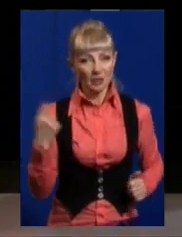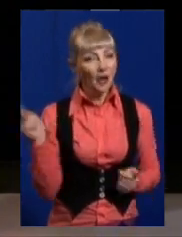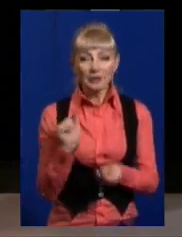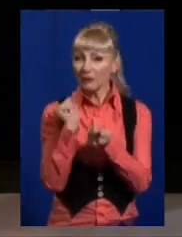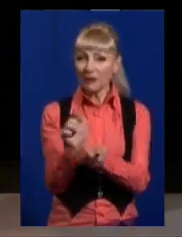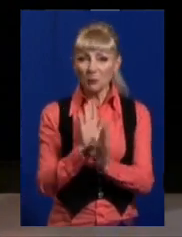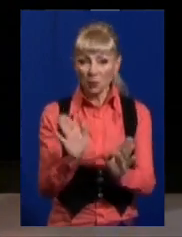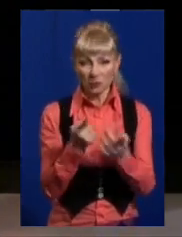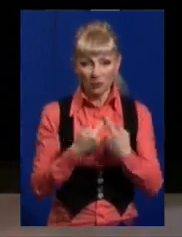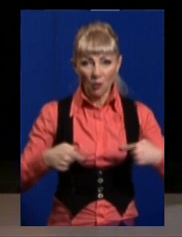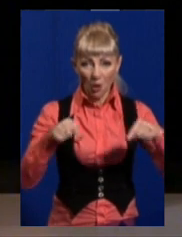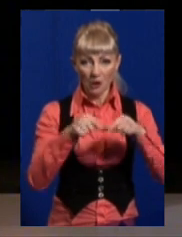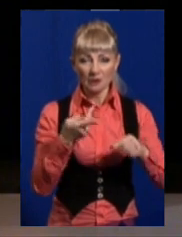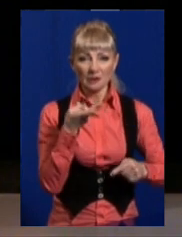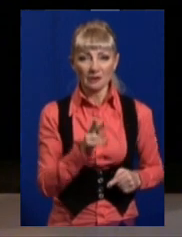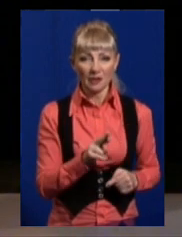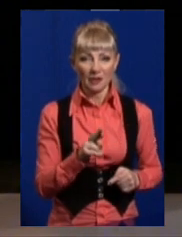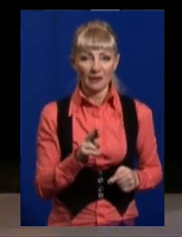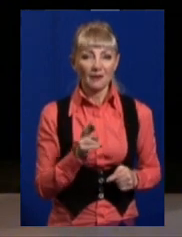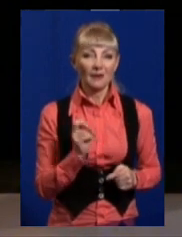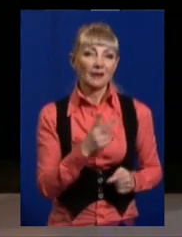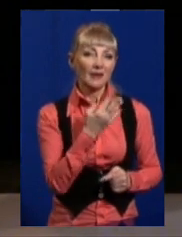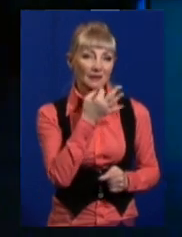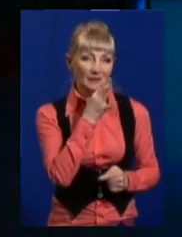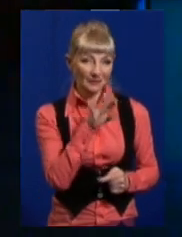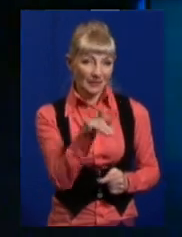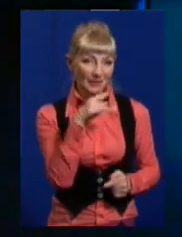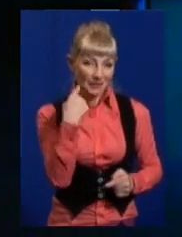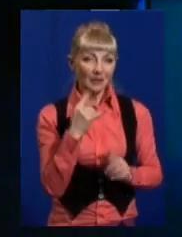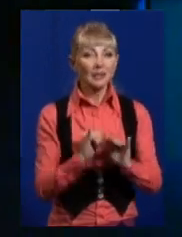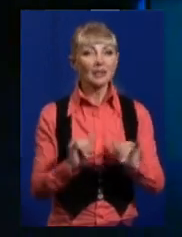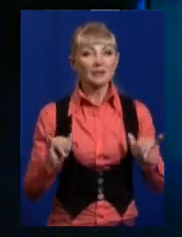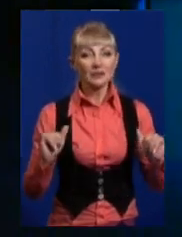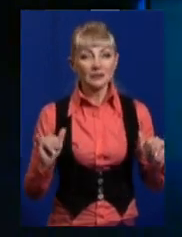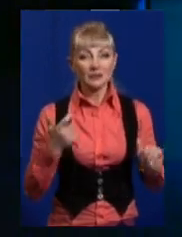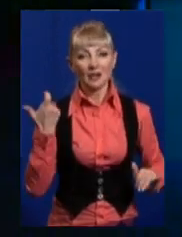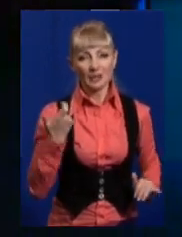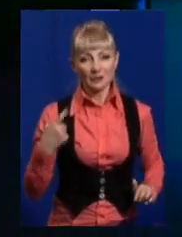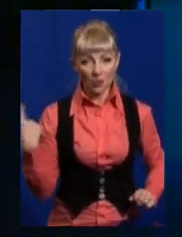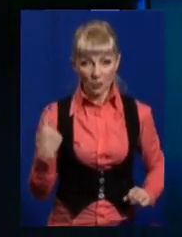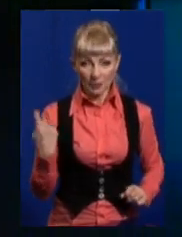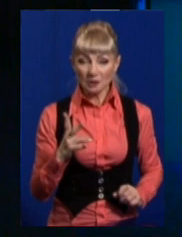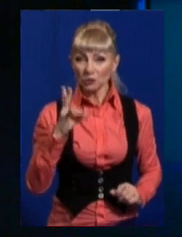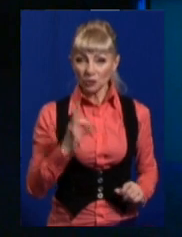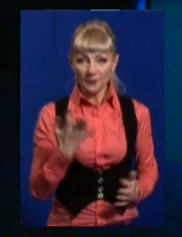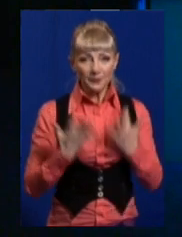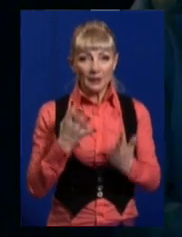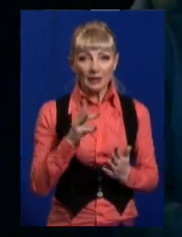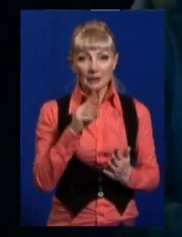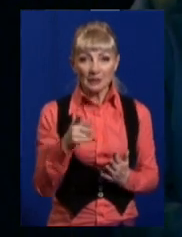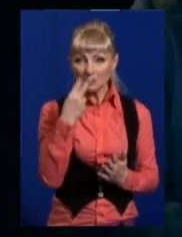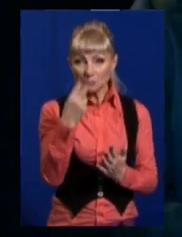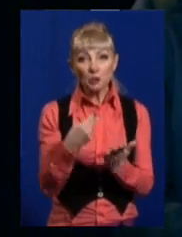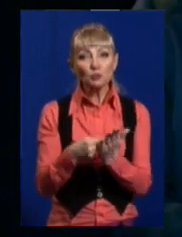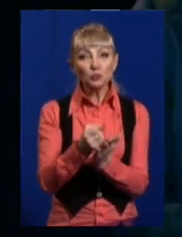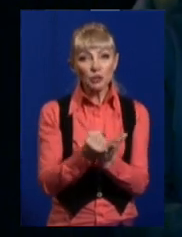коаліції задля, як її назвали, розвитку та Харківщини. Але якщо ми беремо бюджетні